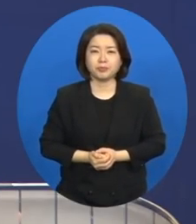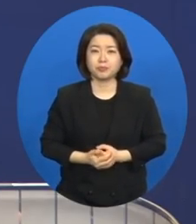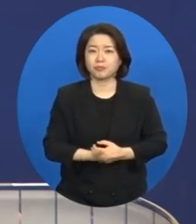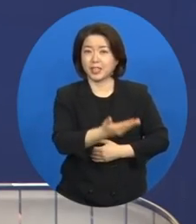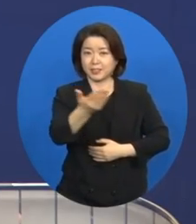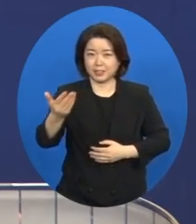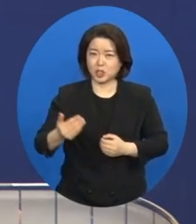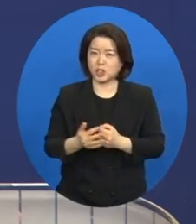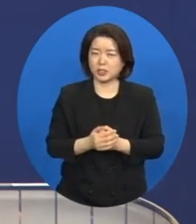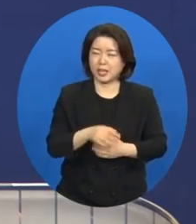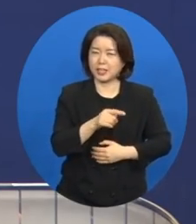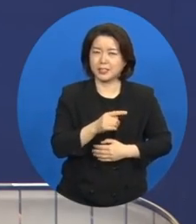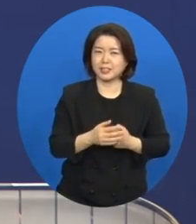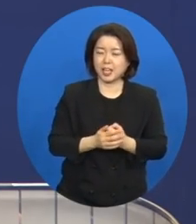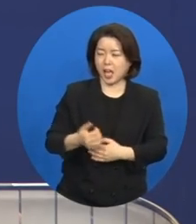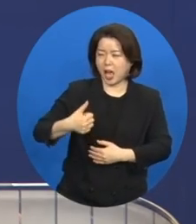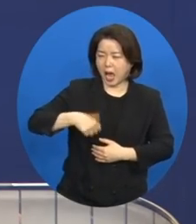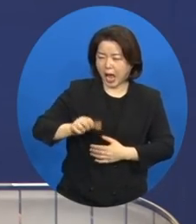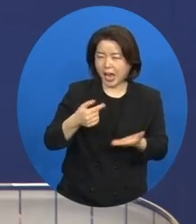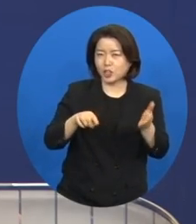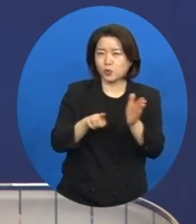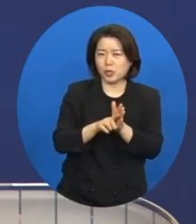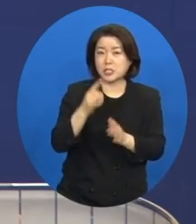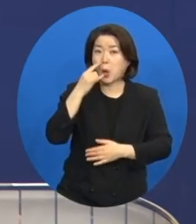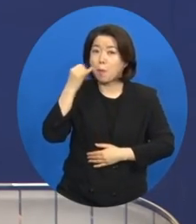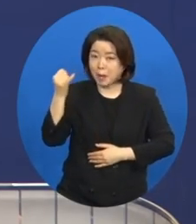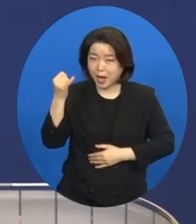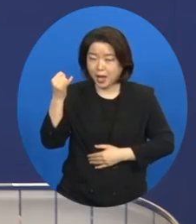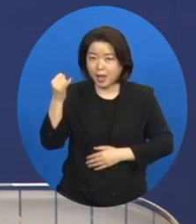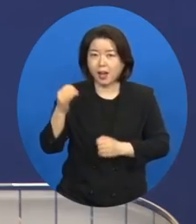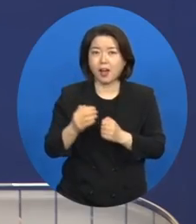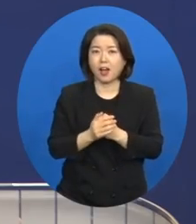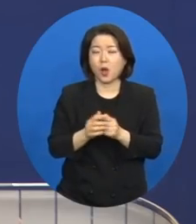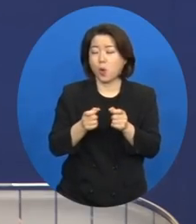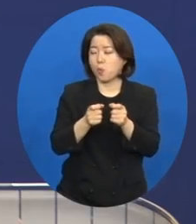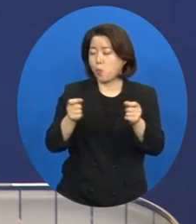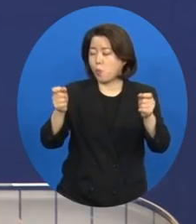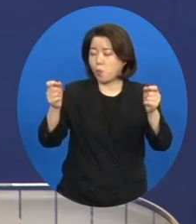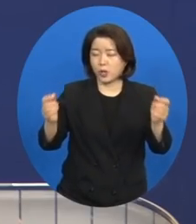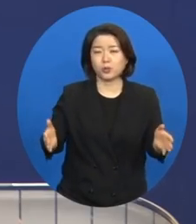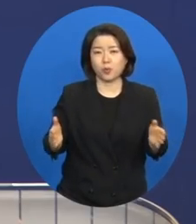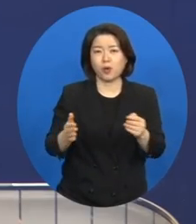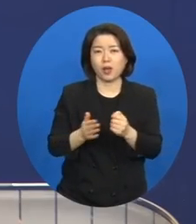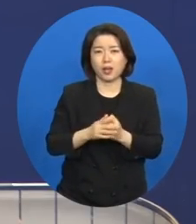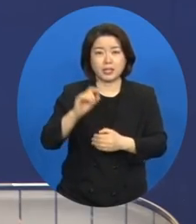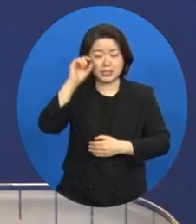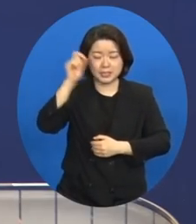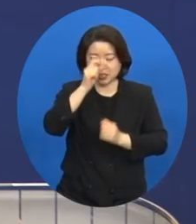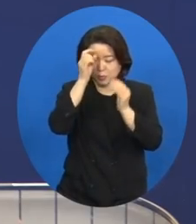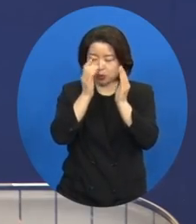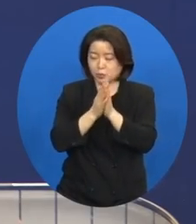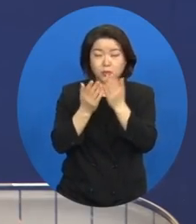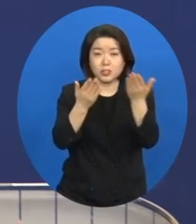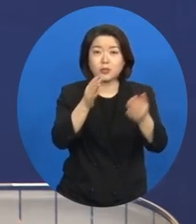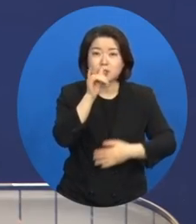여러분, 이 아들을 위해서 어머님이 오랜 시간 동안 새벽 기도를 했습니다.